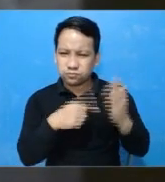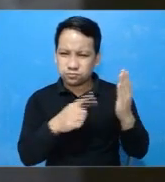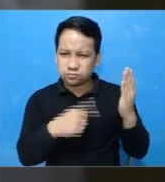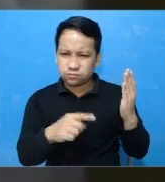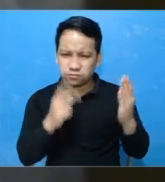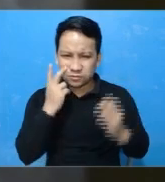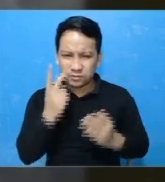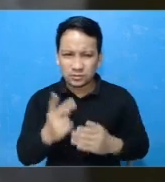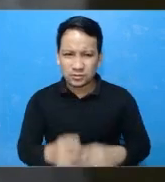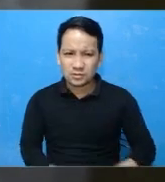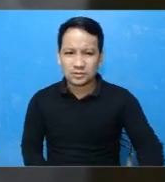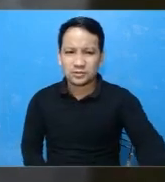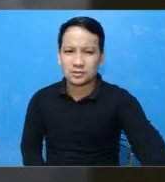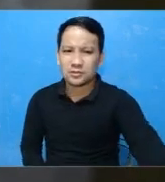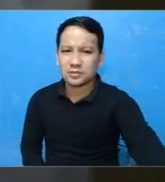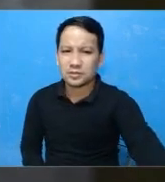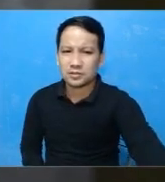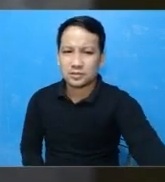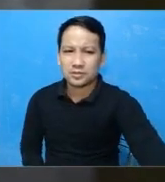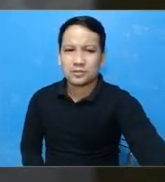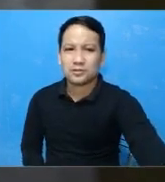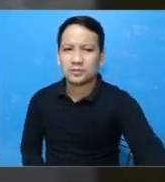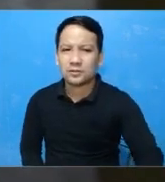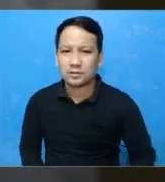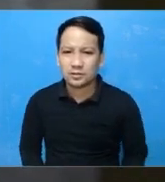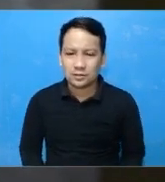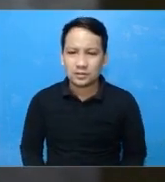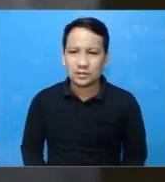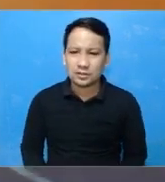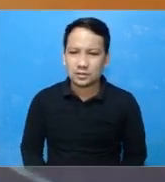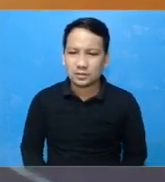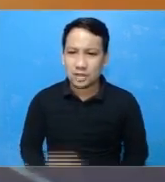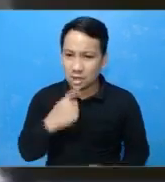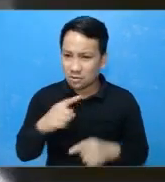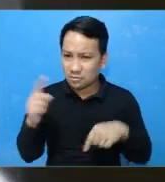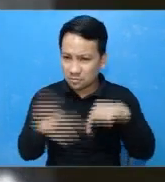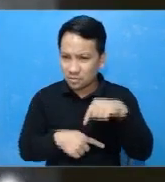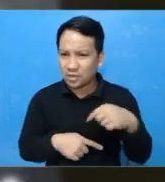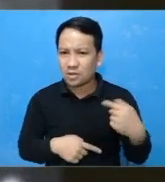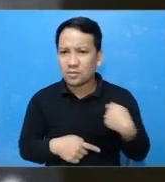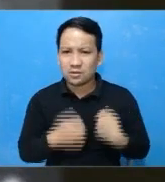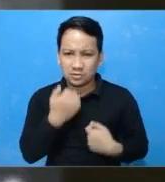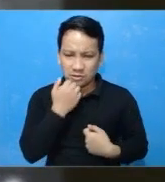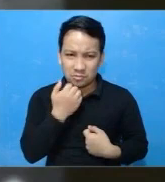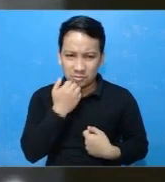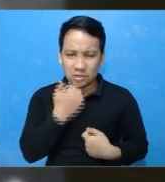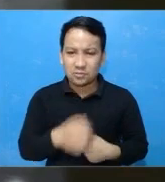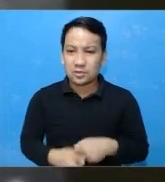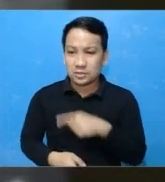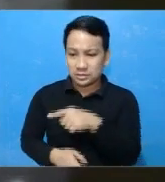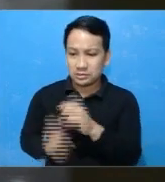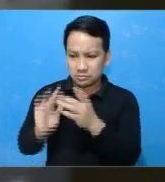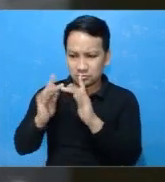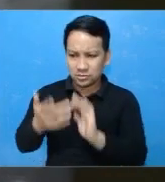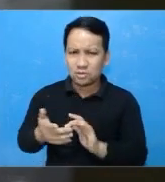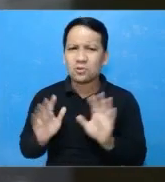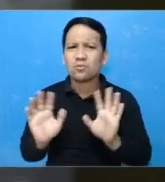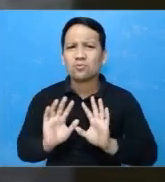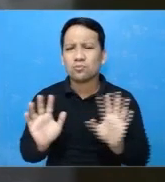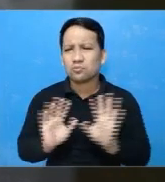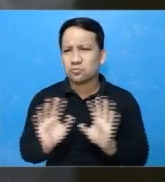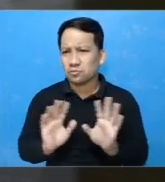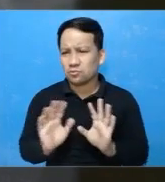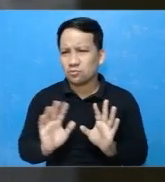anomalya. Dapat daw sa mga nagkakamali na ganyan, parusahan. Pero sagot naman ng isang netizen, huwag agad mag-conclude na